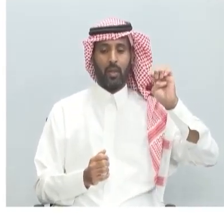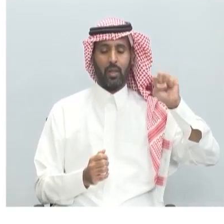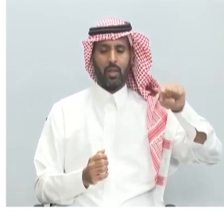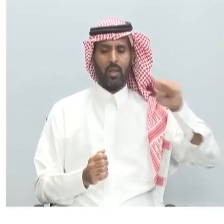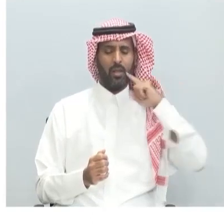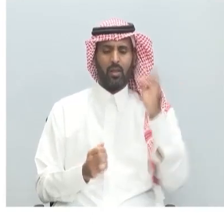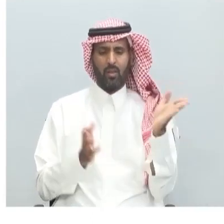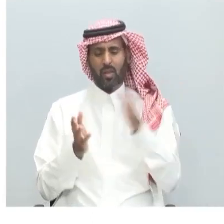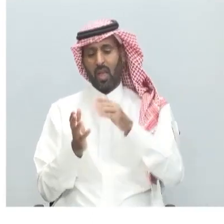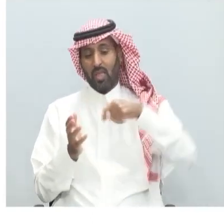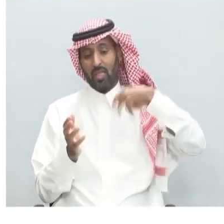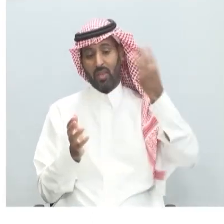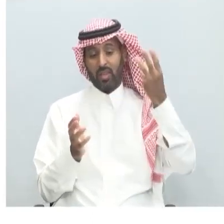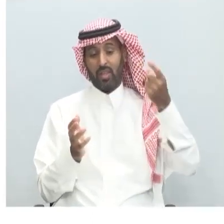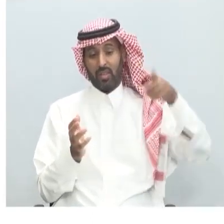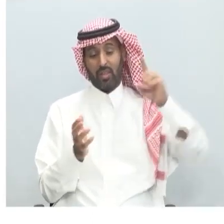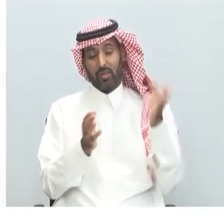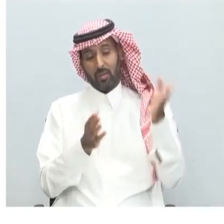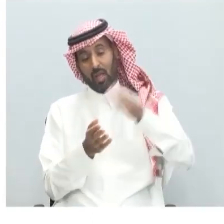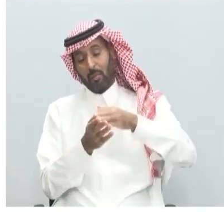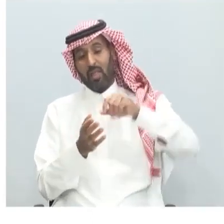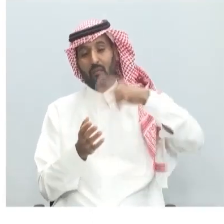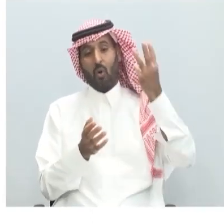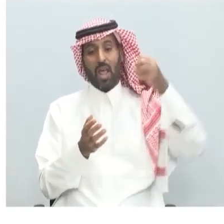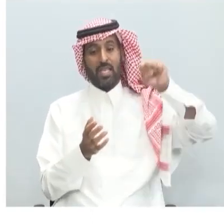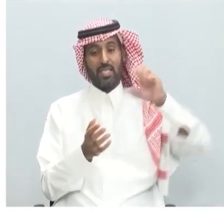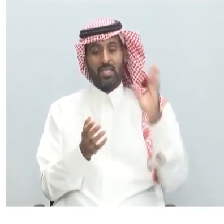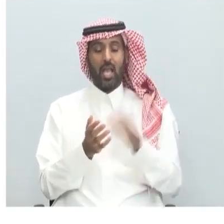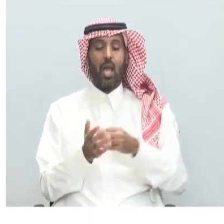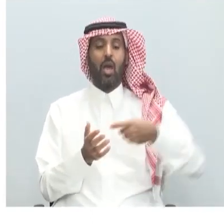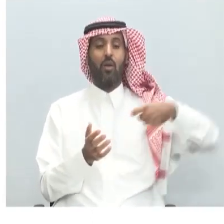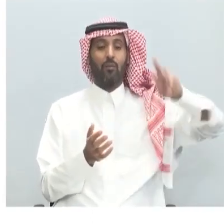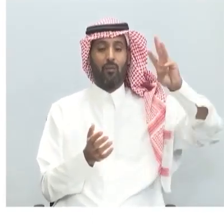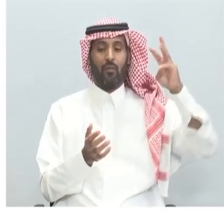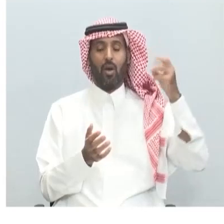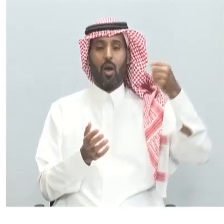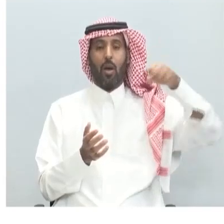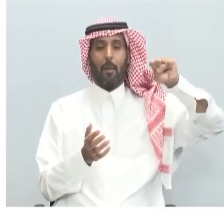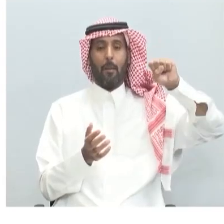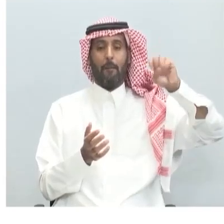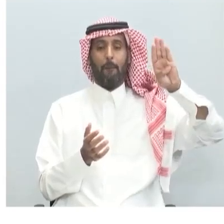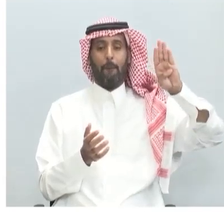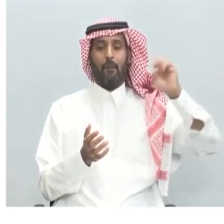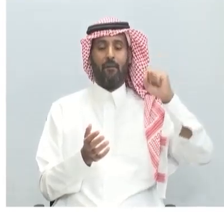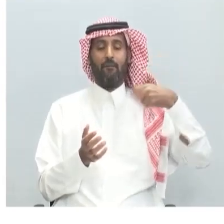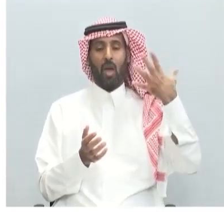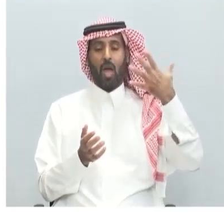اتت بعد الفور اس ثم نكمل المستوى الرابع فور بي 5 اس